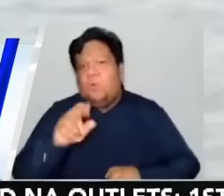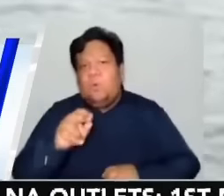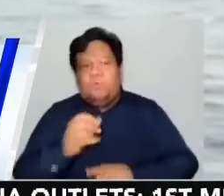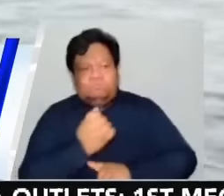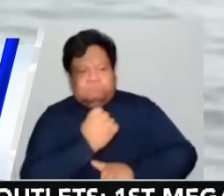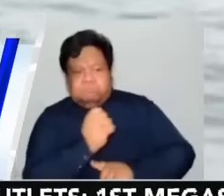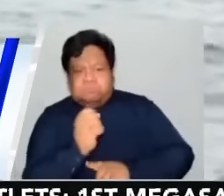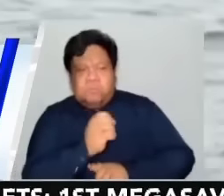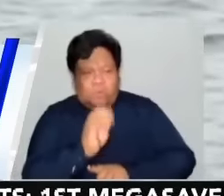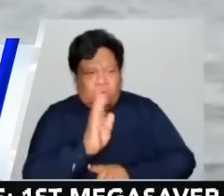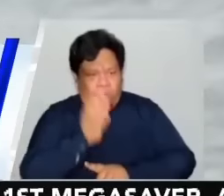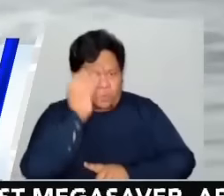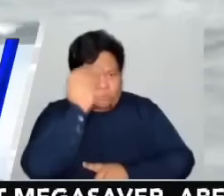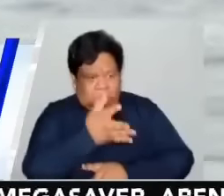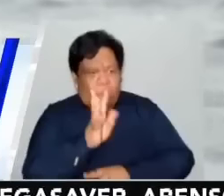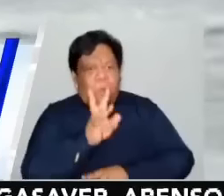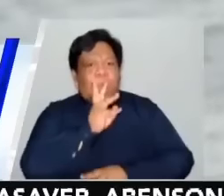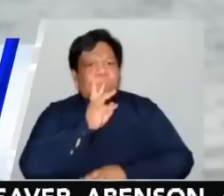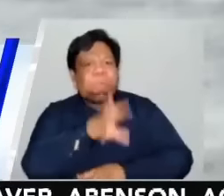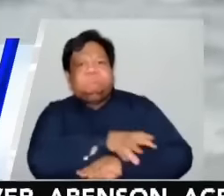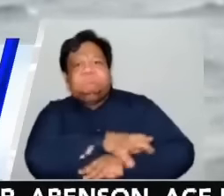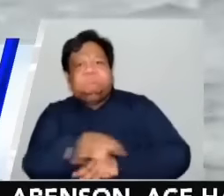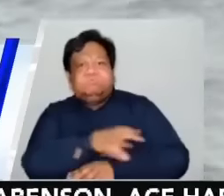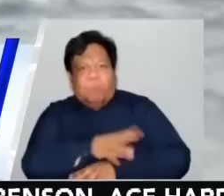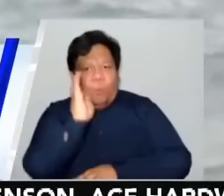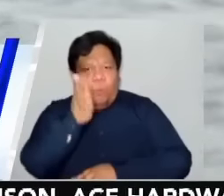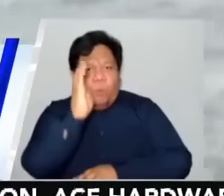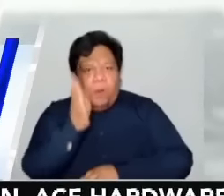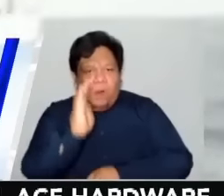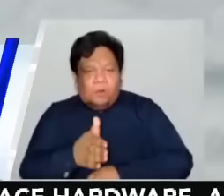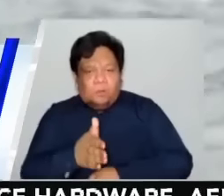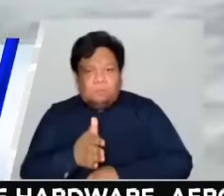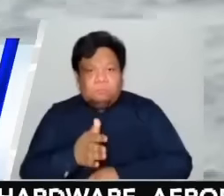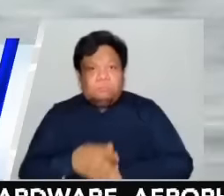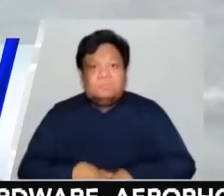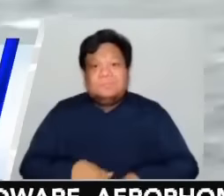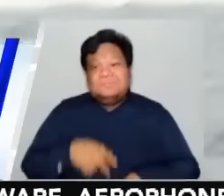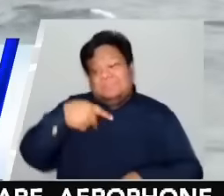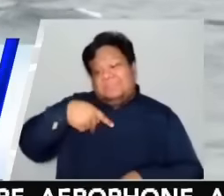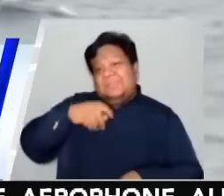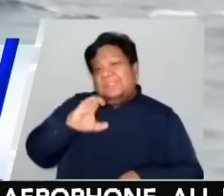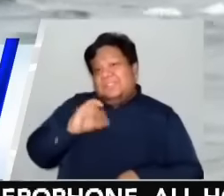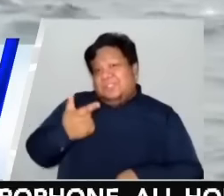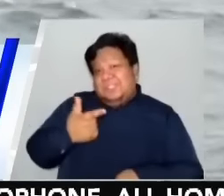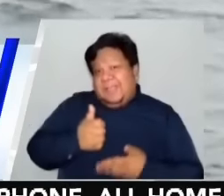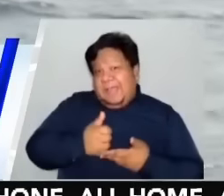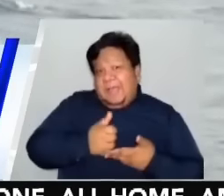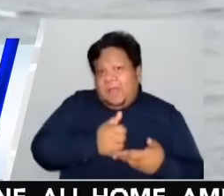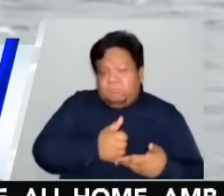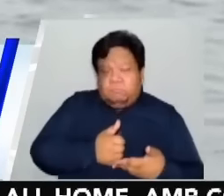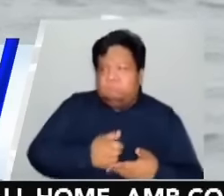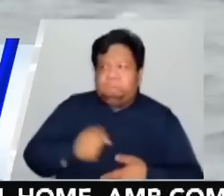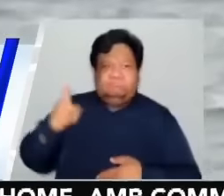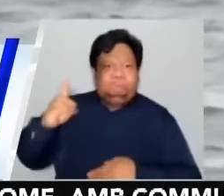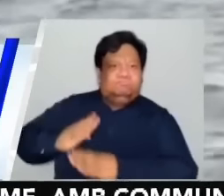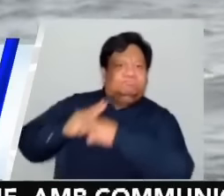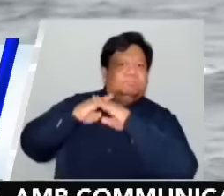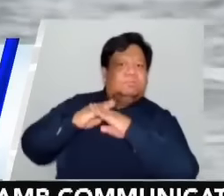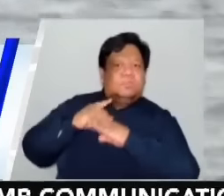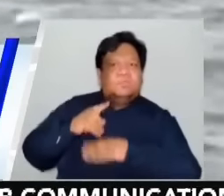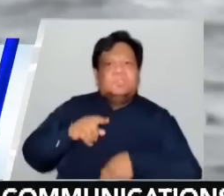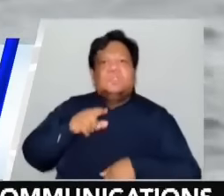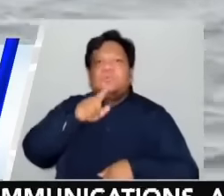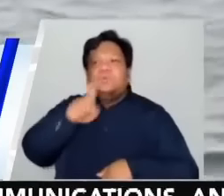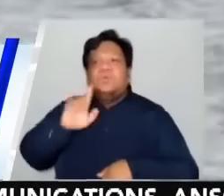tubig. Maging ang pag-abot ng tulong ng ating Coast Guard, ilang ulit na hinarang at binuntutan ng China Coast Guard.